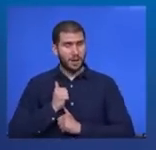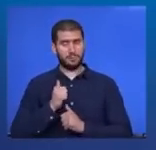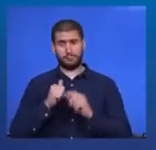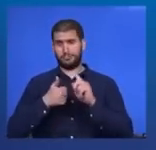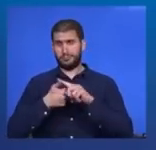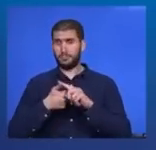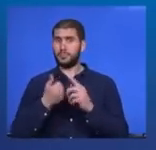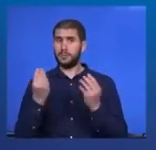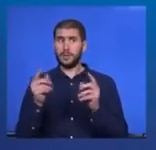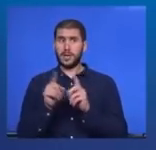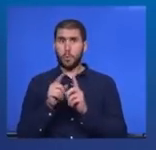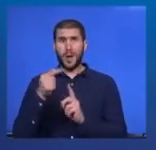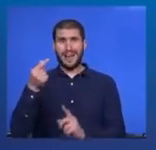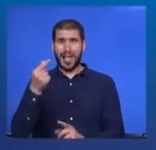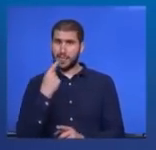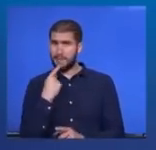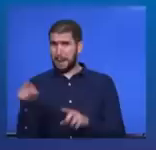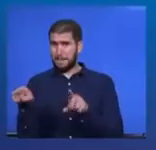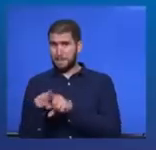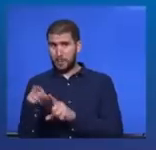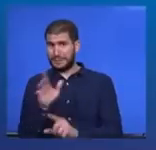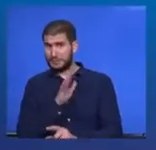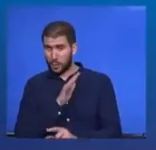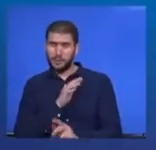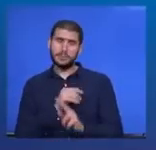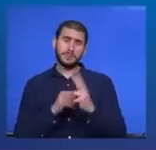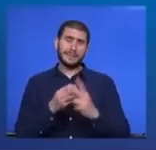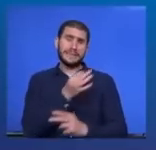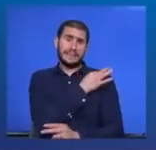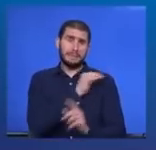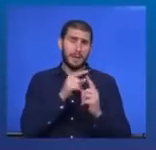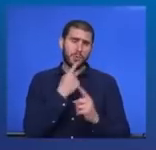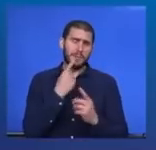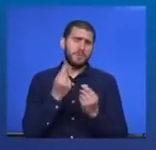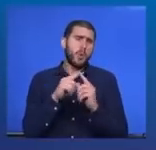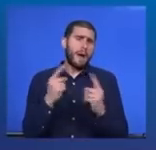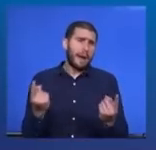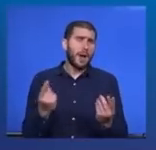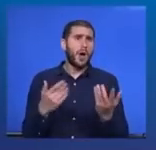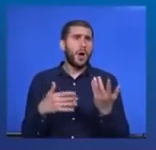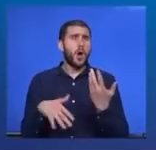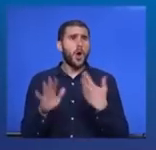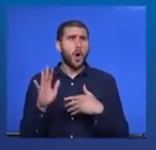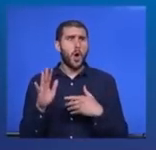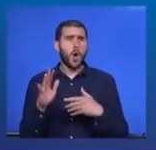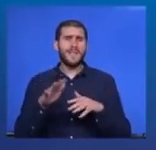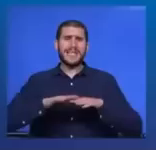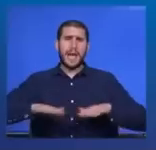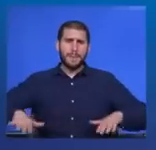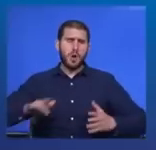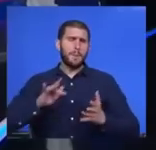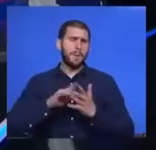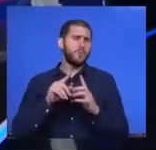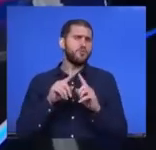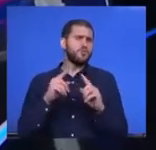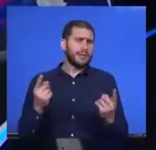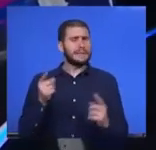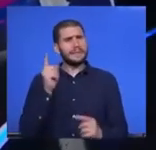דברים ברוח שגלנט אומר, ואני שומעת מקצינים אחרים דברים אחרים, שרוב כוחות היבשה הם בכלל במקום אחר,